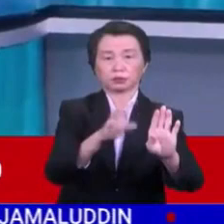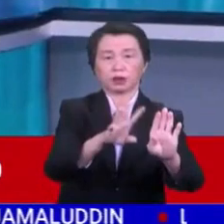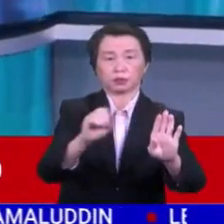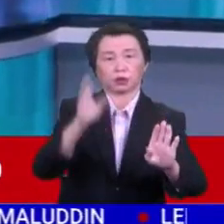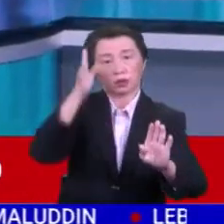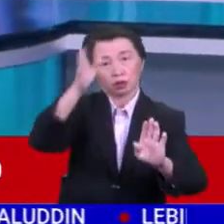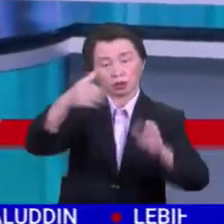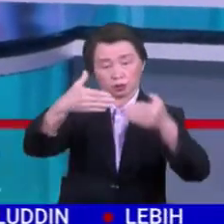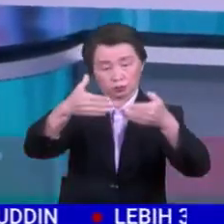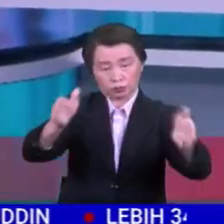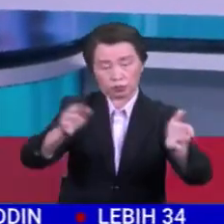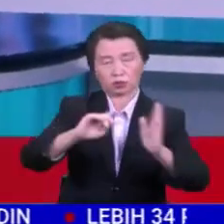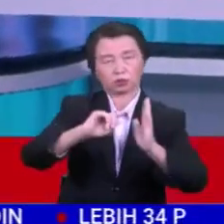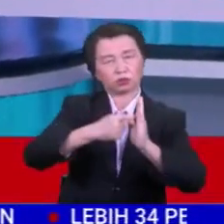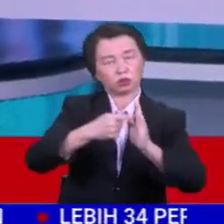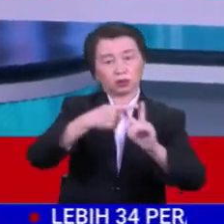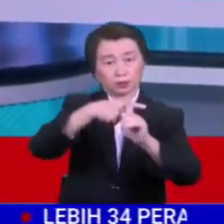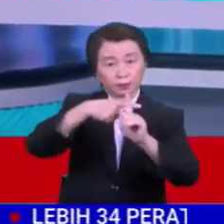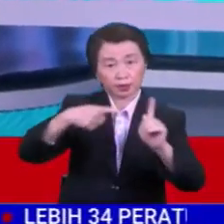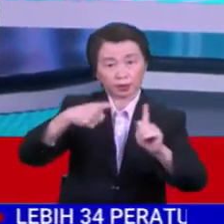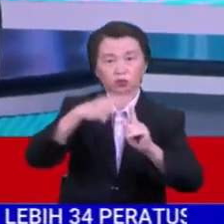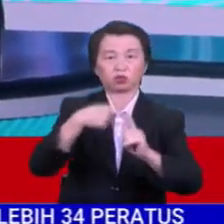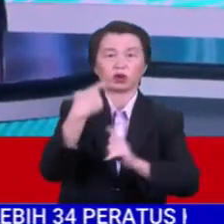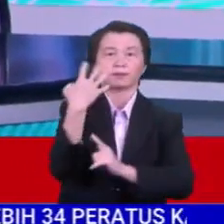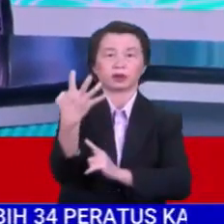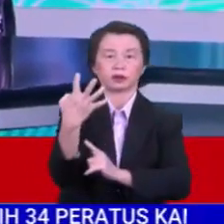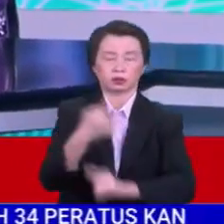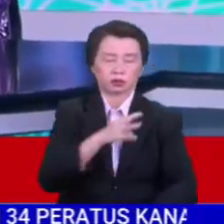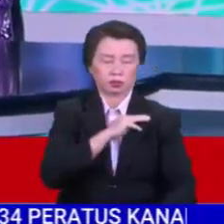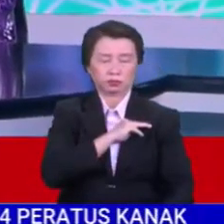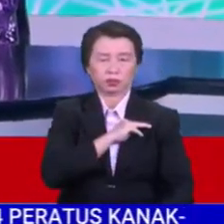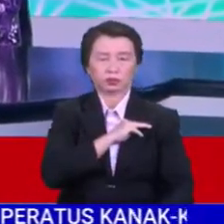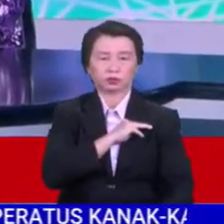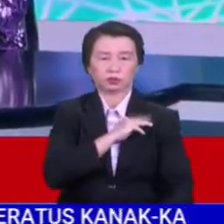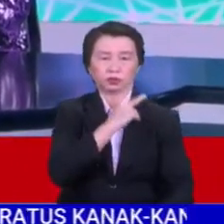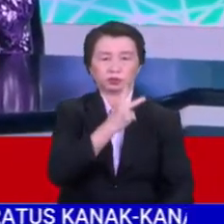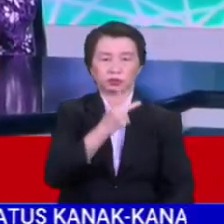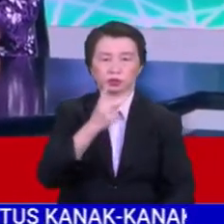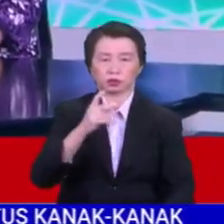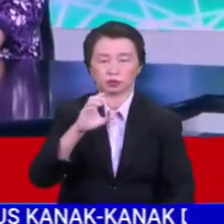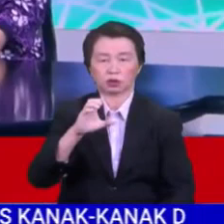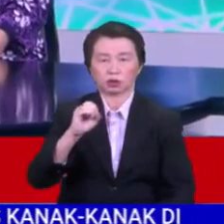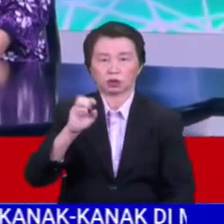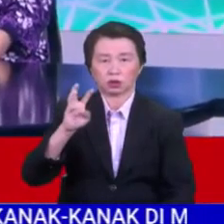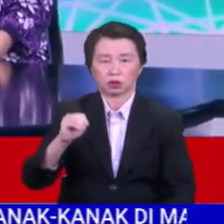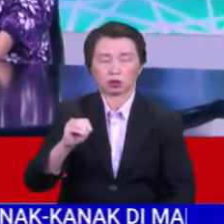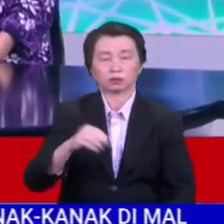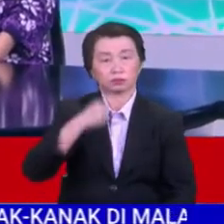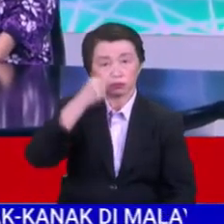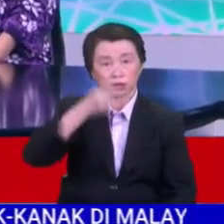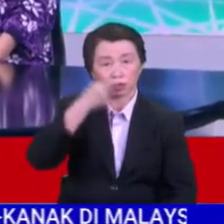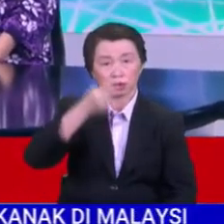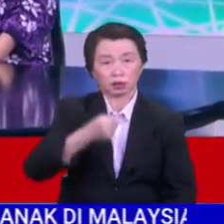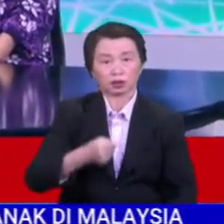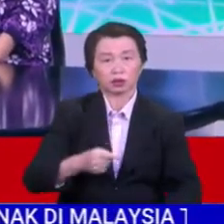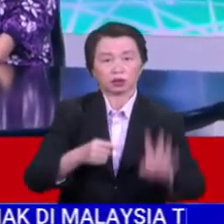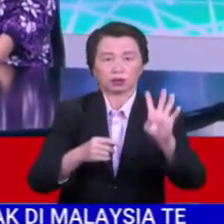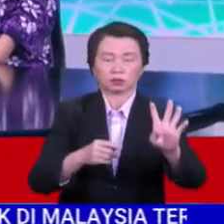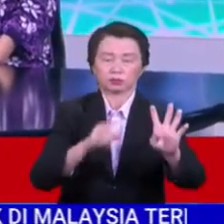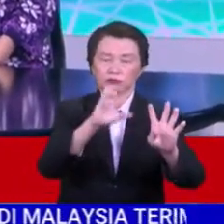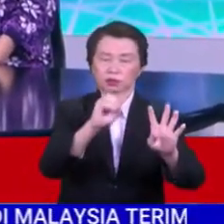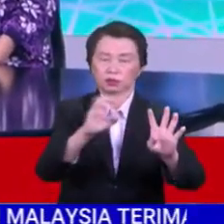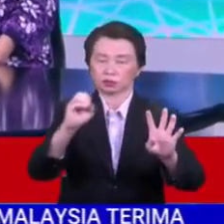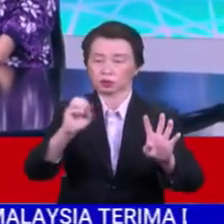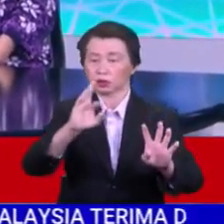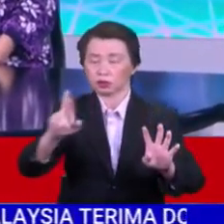akan dibuka bermula pertengahan April ini. Menteri Komunikasi dan Multimedia Tan Sri Anwar Musa berkata